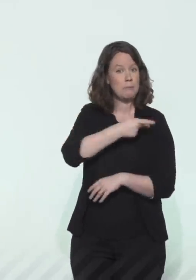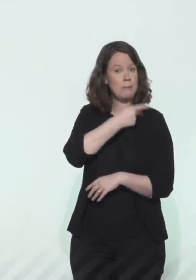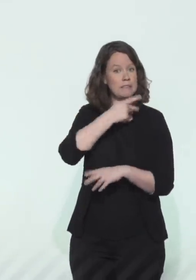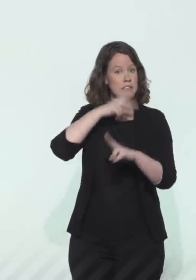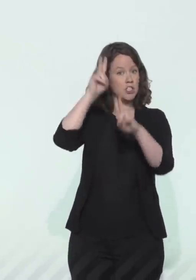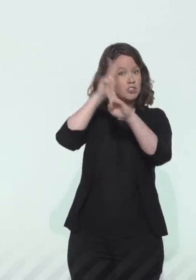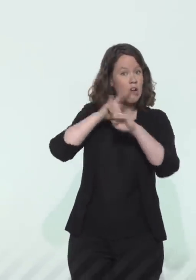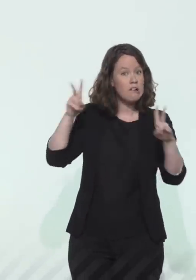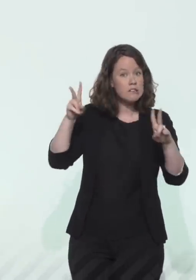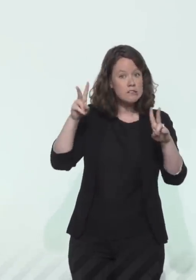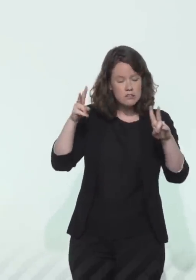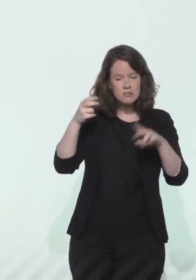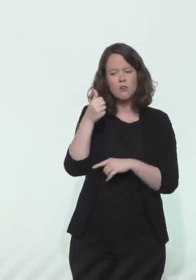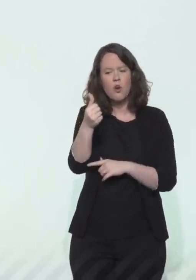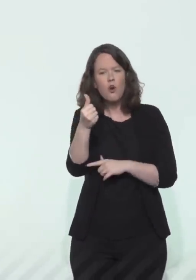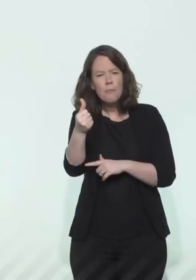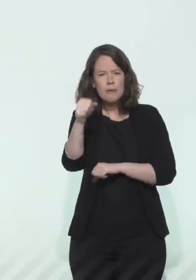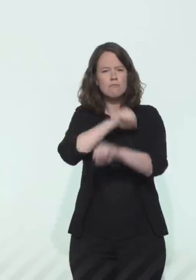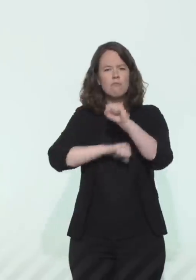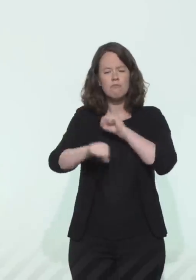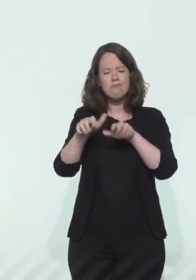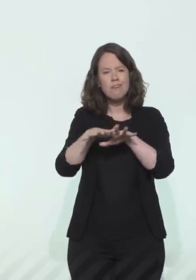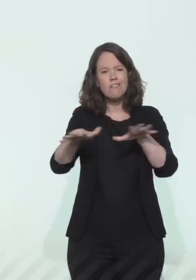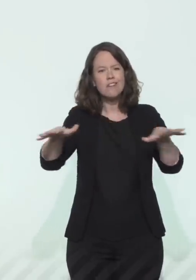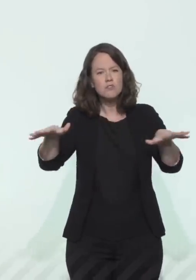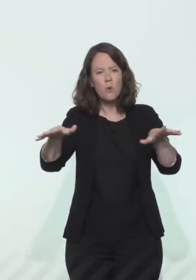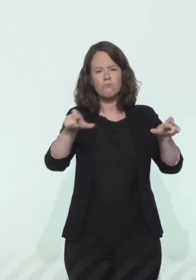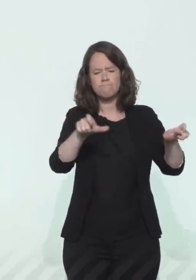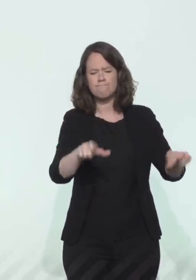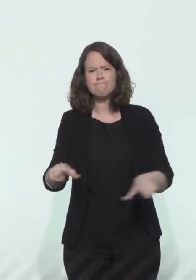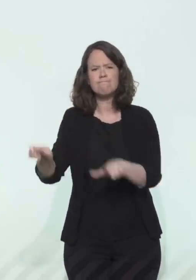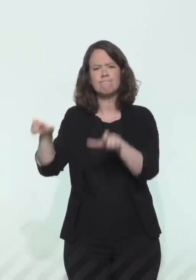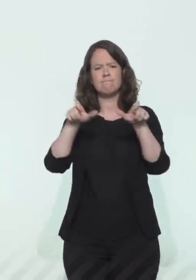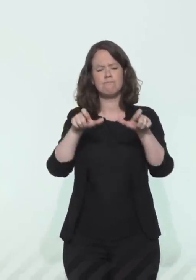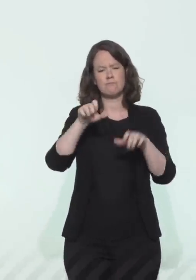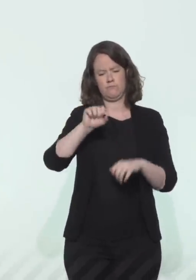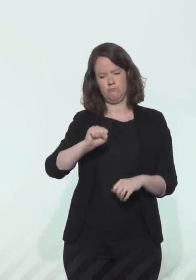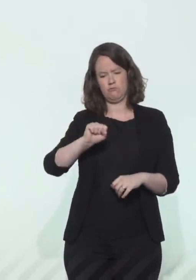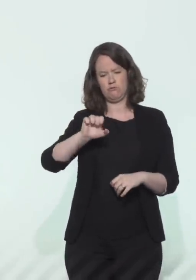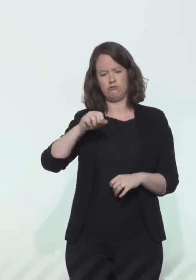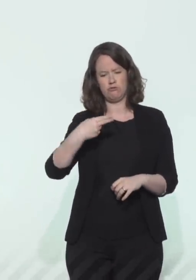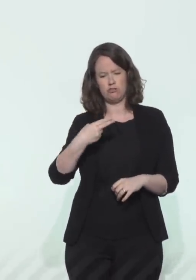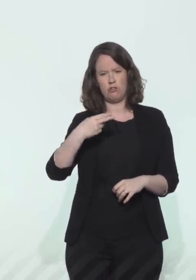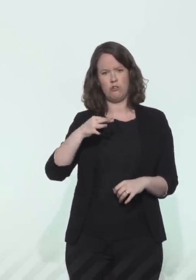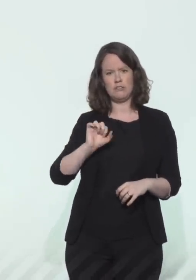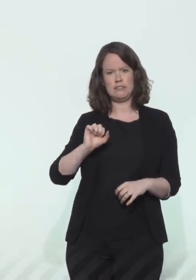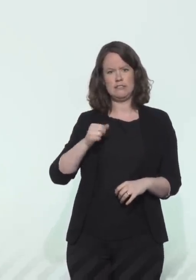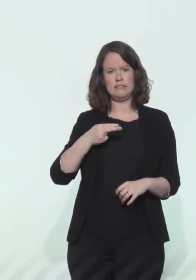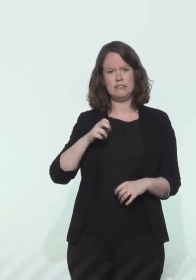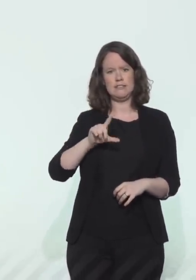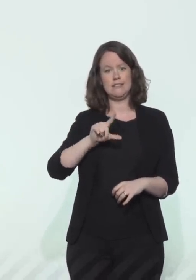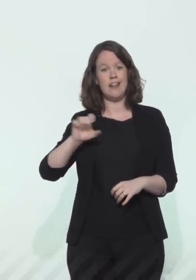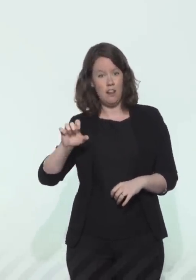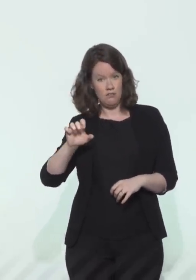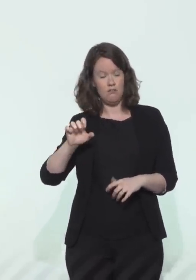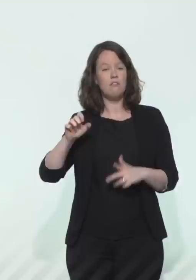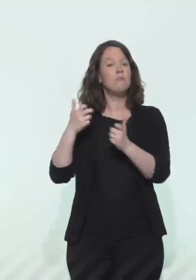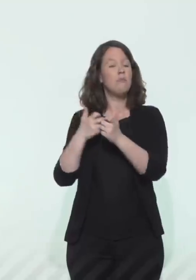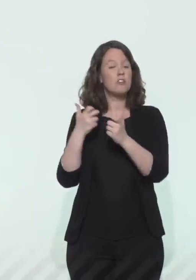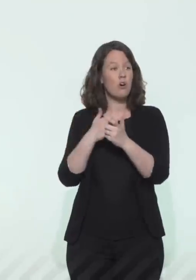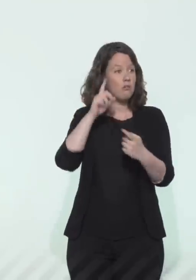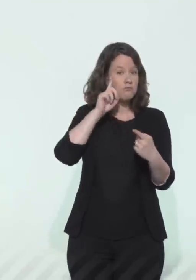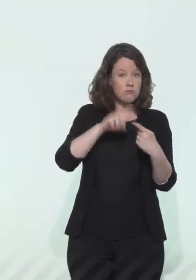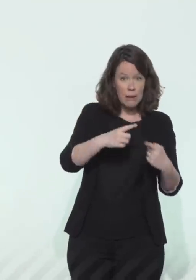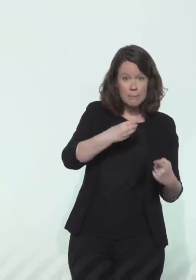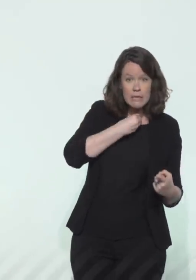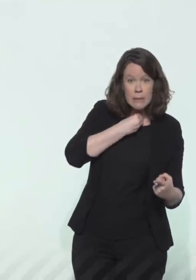appelle le réseau Sentinelle, qui est un réseau de médecins impliqués dans les politiques de santé publique, et comme pour chaque épidémie, notamment pour la grippe, ils sont